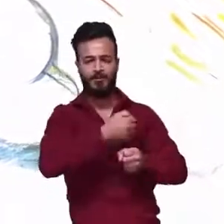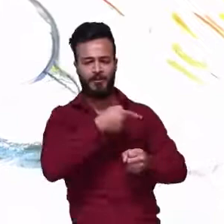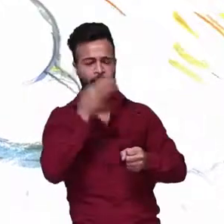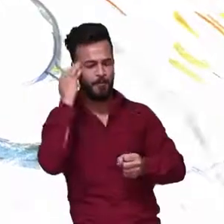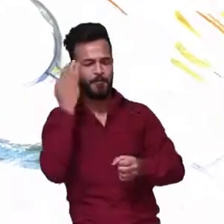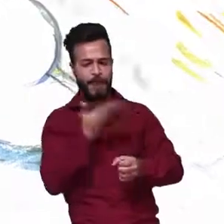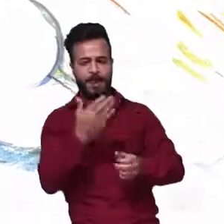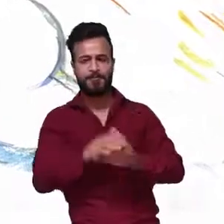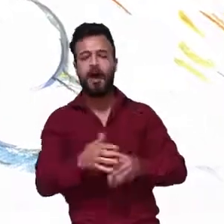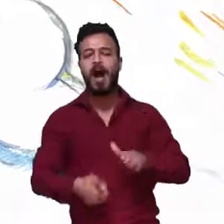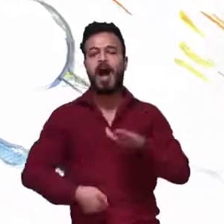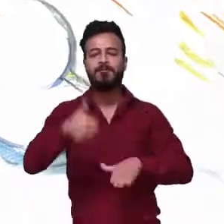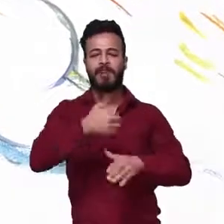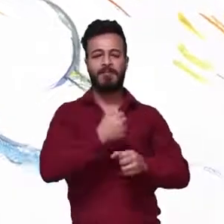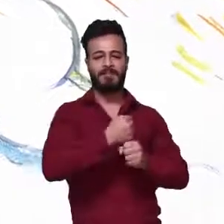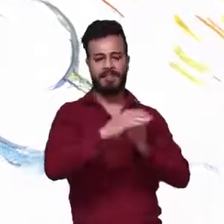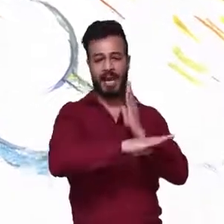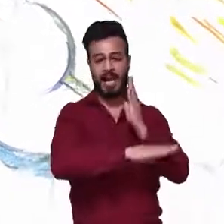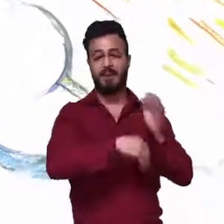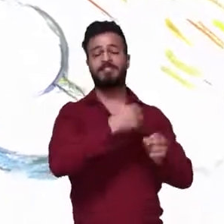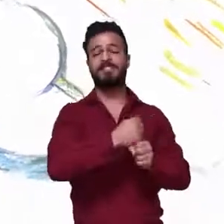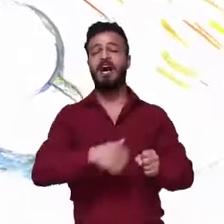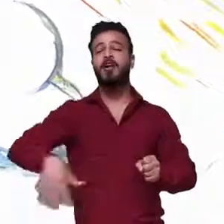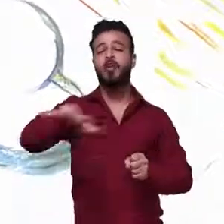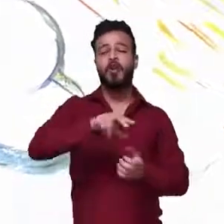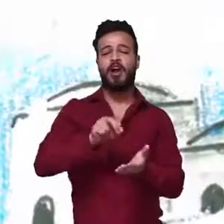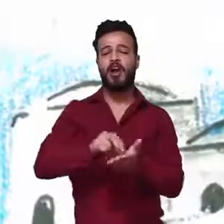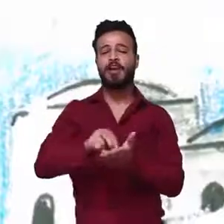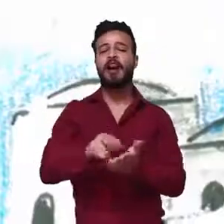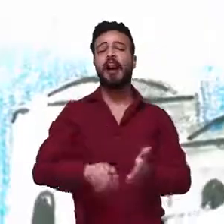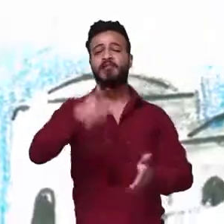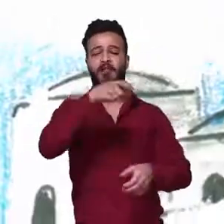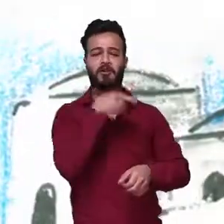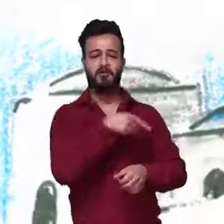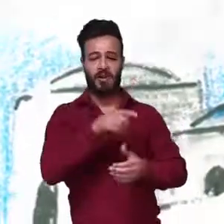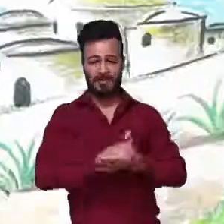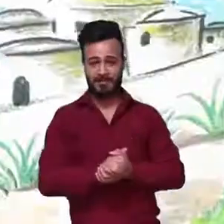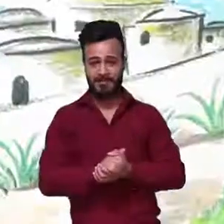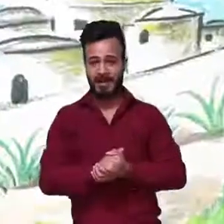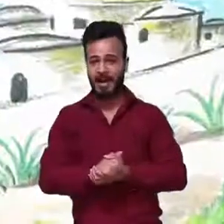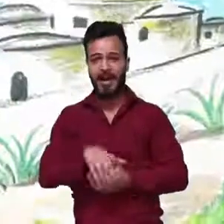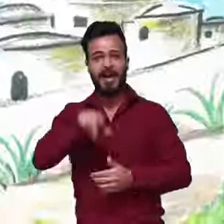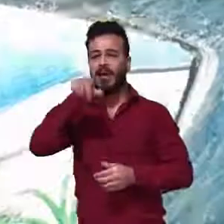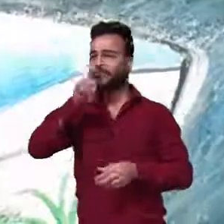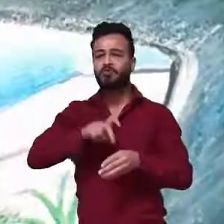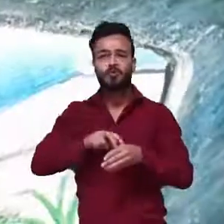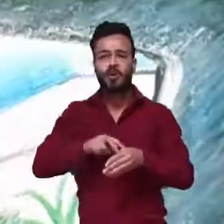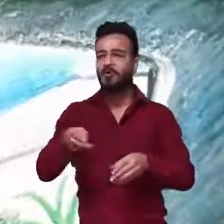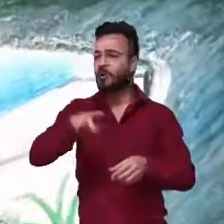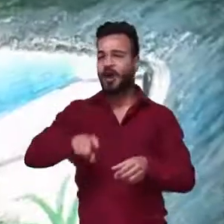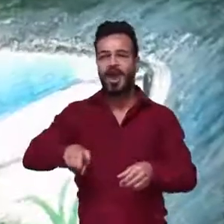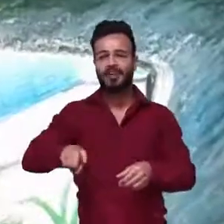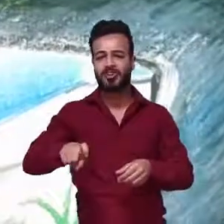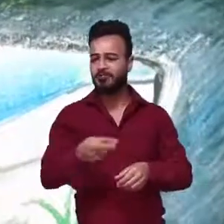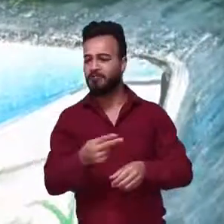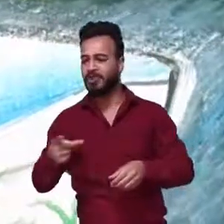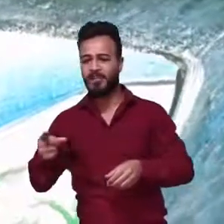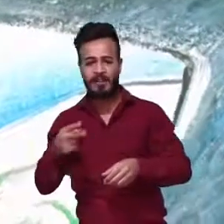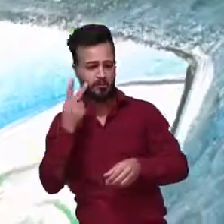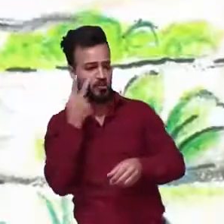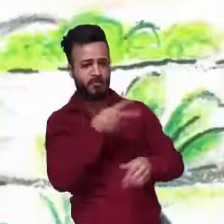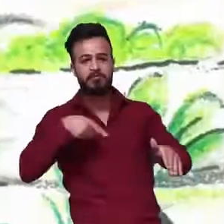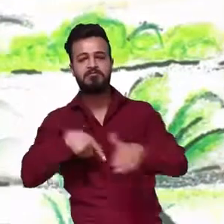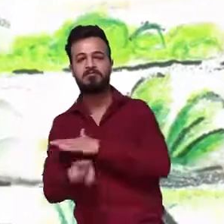عامراً أفضل فزاعة في القرية كلها. كل الطيور والحشرات تهرب حين